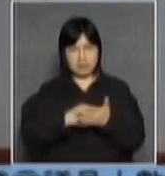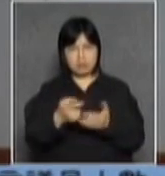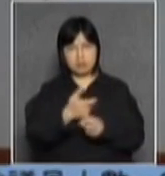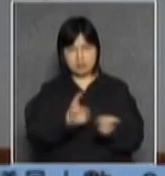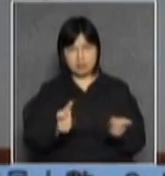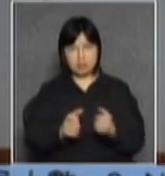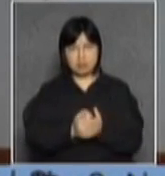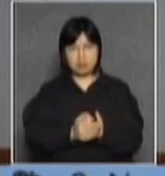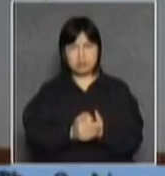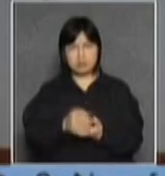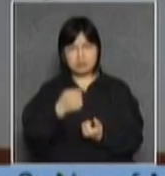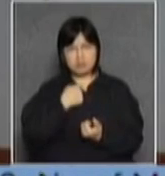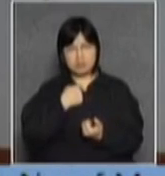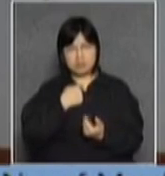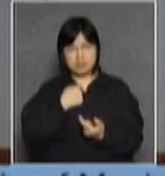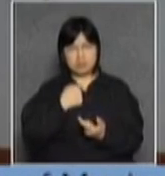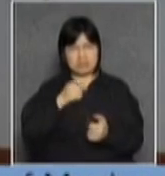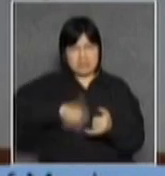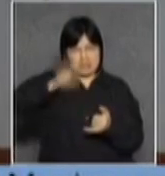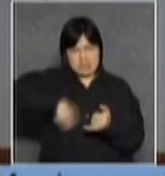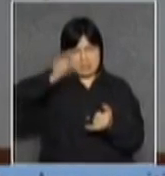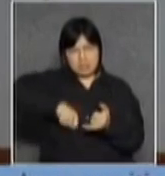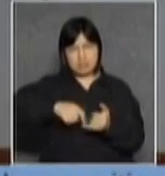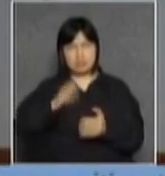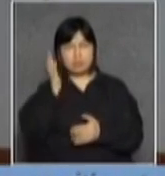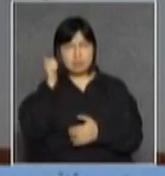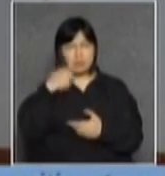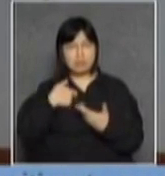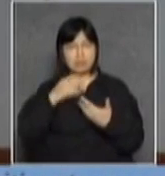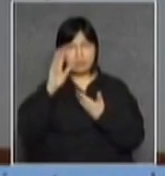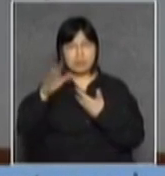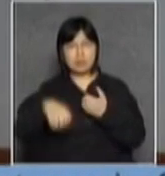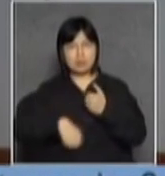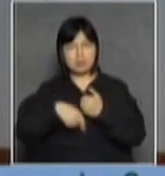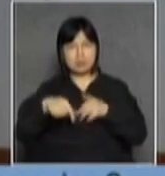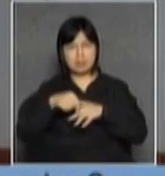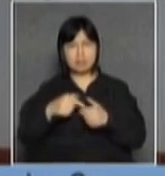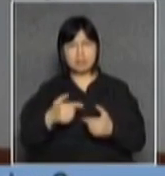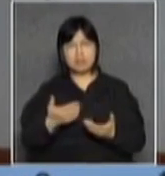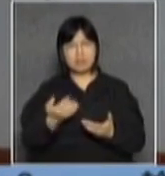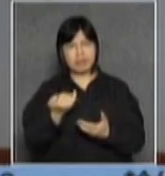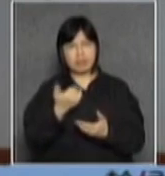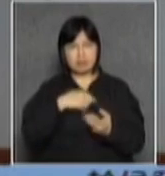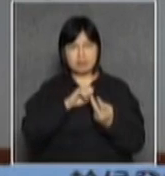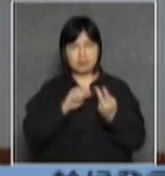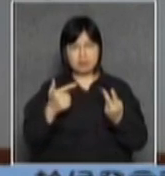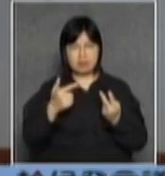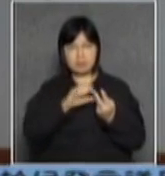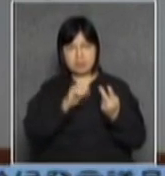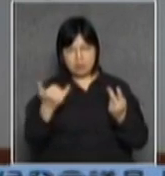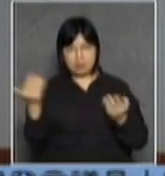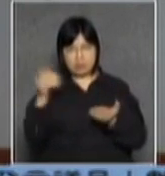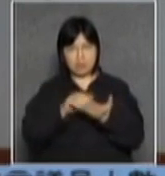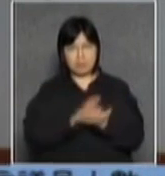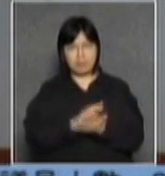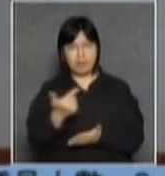我要大肆鞭撻，就係澳洲嘅未來基金而家搞到唔湯唔水。2006年到而家只係八年啫，八年